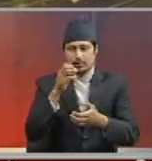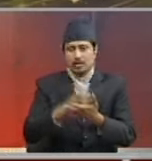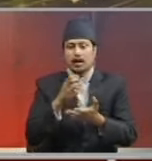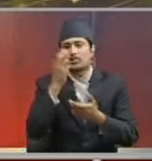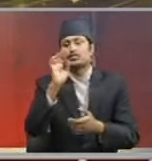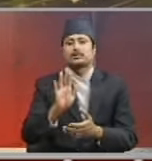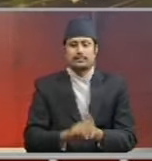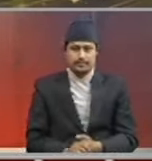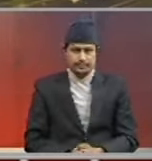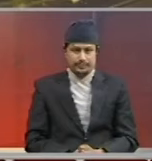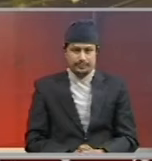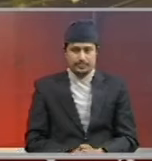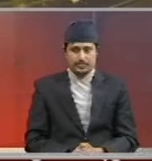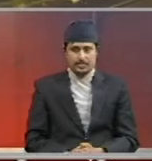छन्।